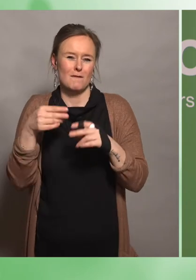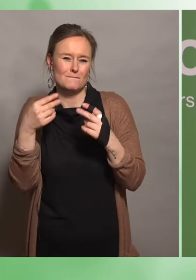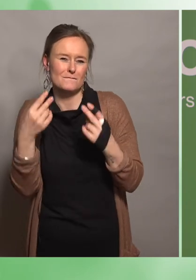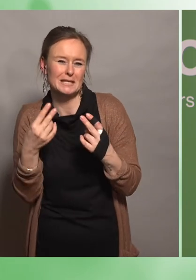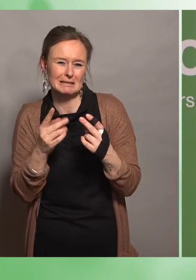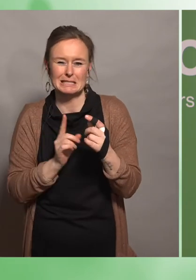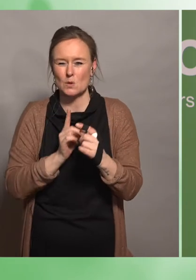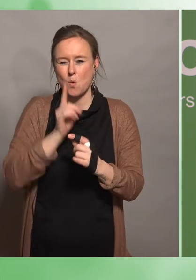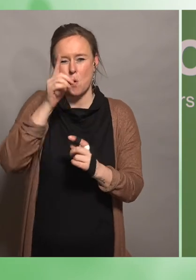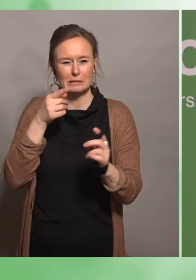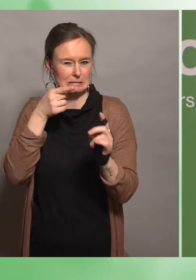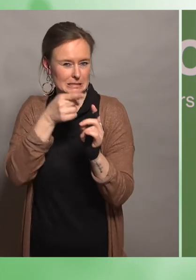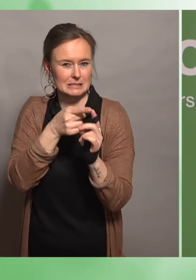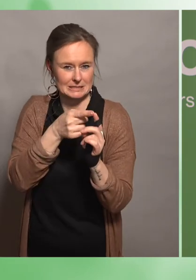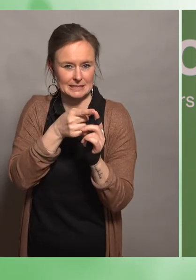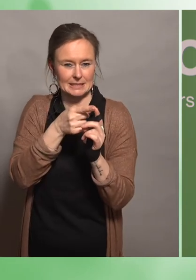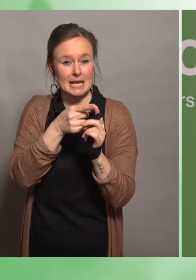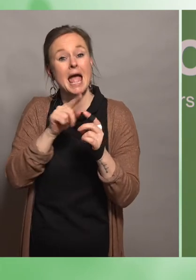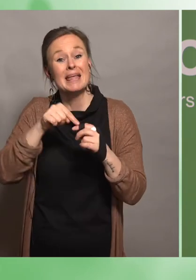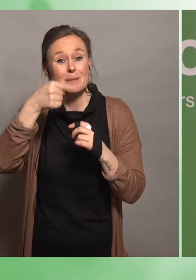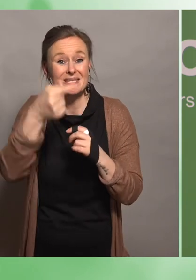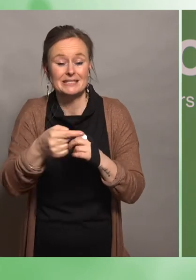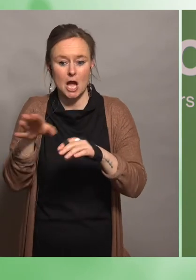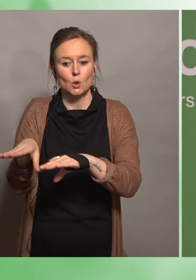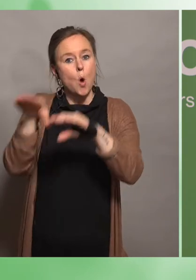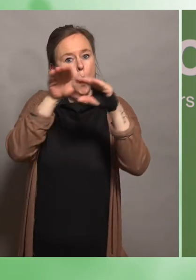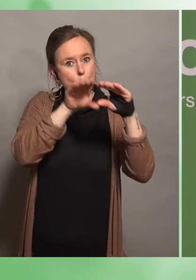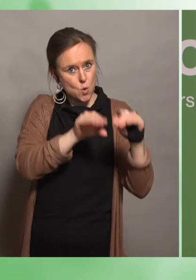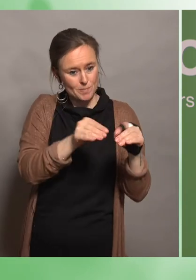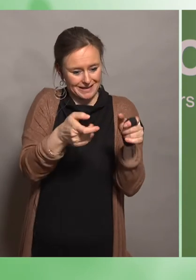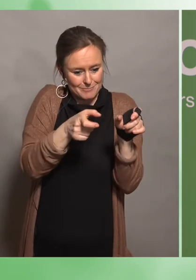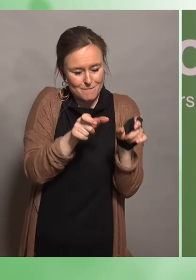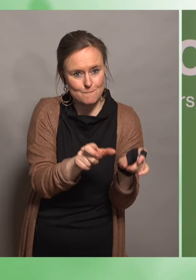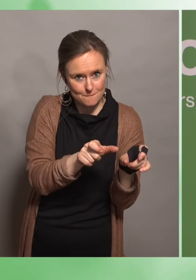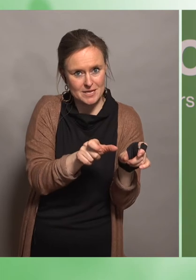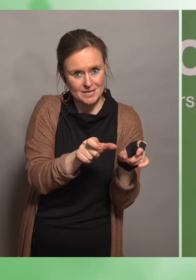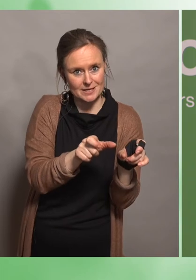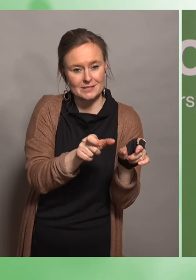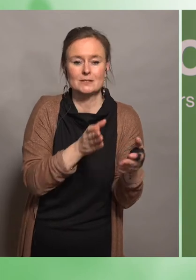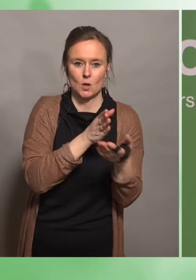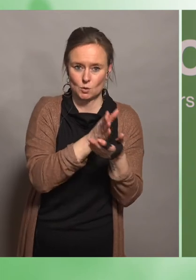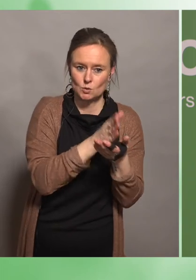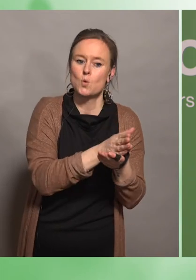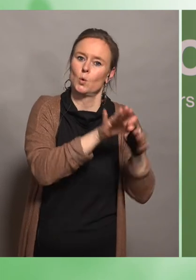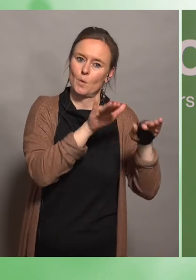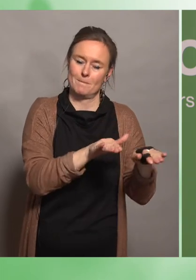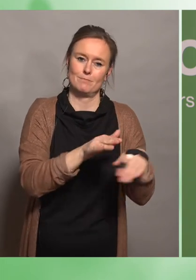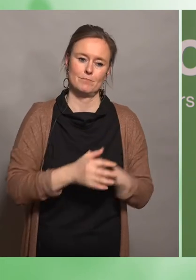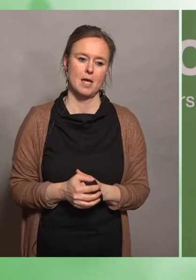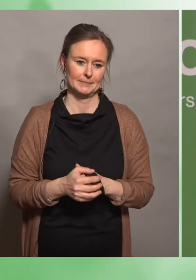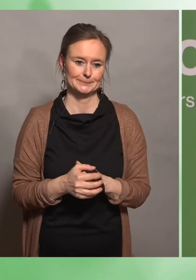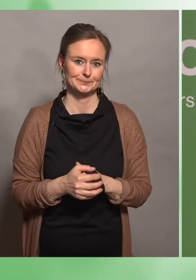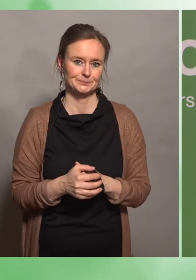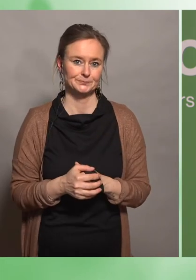unser wichtigstes und oberstes Ziel, damit eine Übernahme, eine dauerhafte Übernahme und damit auch eine Nachhaltigkeit gewährleistet ist. Das ist